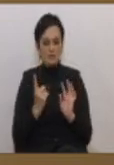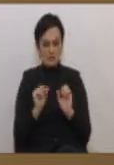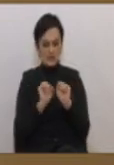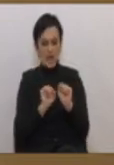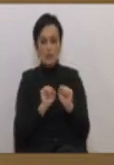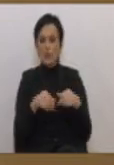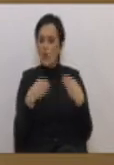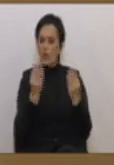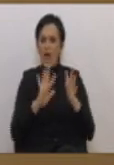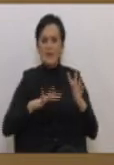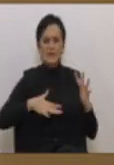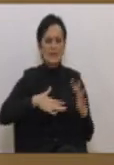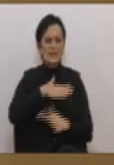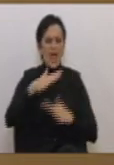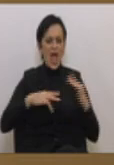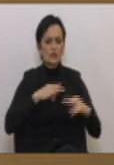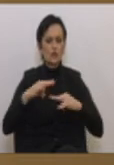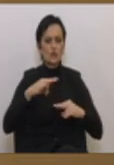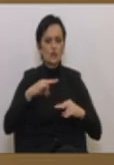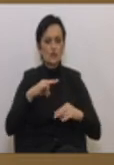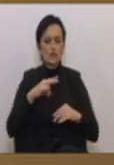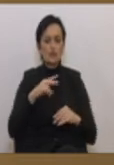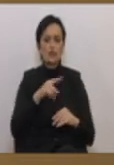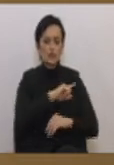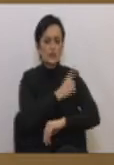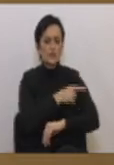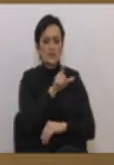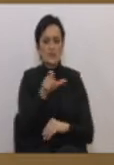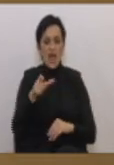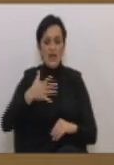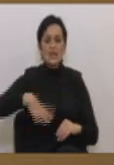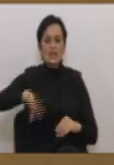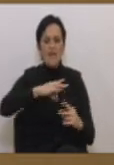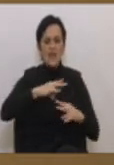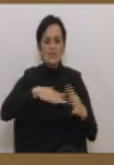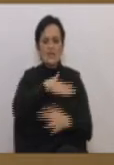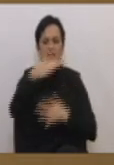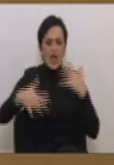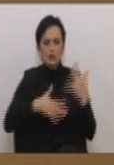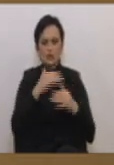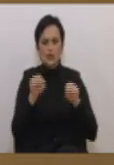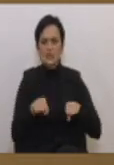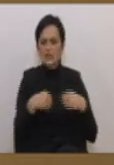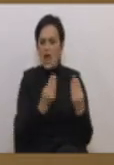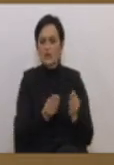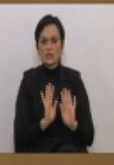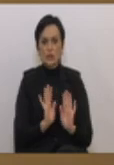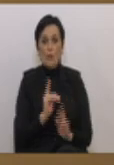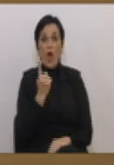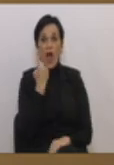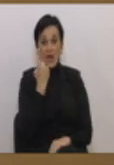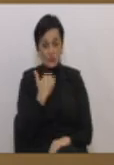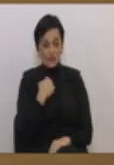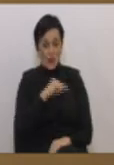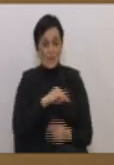მისცეს დესტრუქციულ ძალებს ქვეყნის არეულობისა და დესტაბილიზაციის შესაძლებლობა ერთი რამ ჩემმა